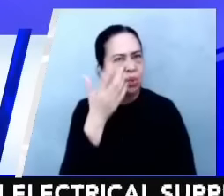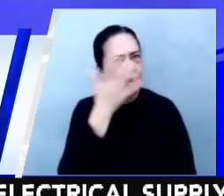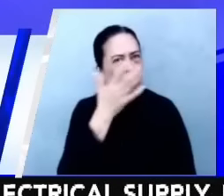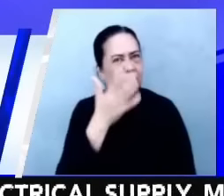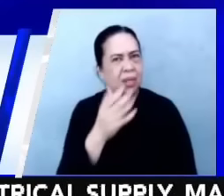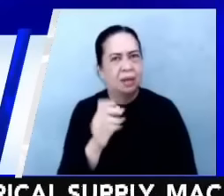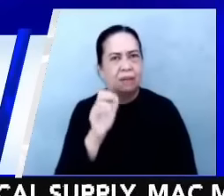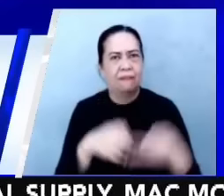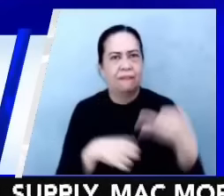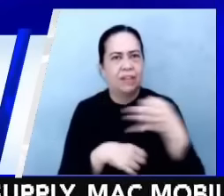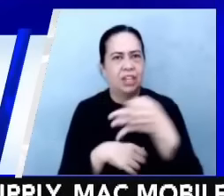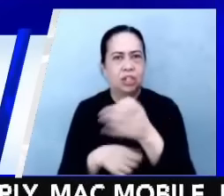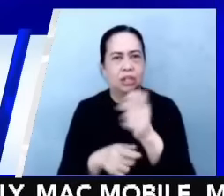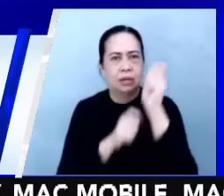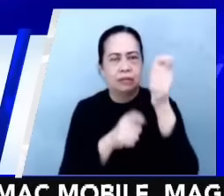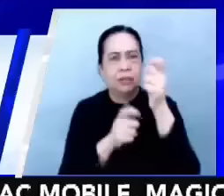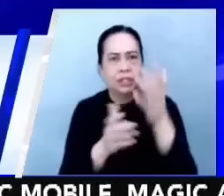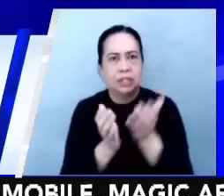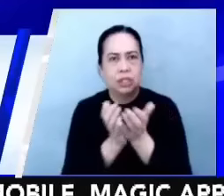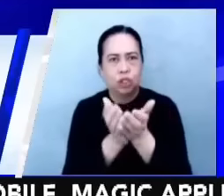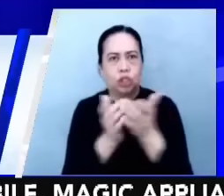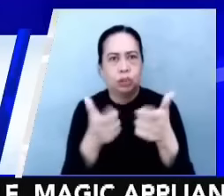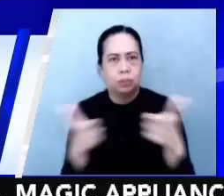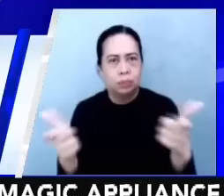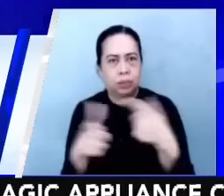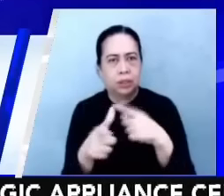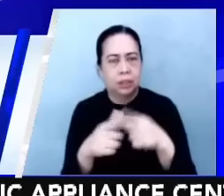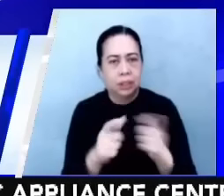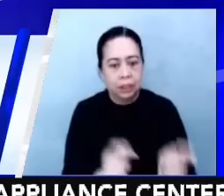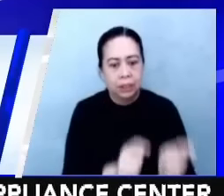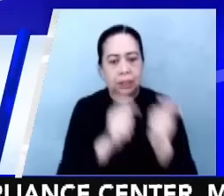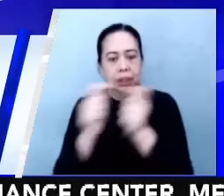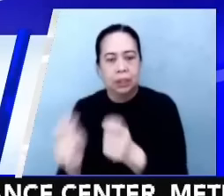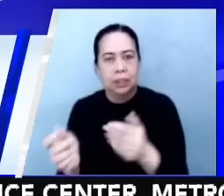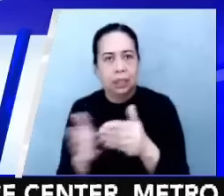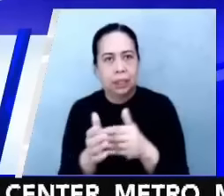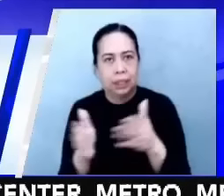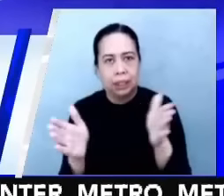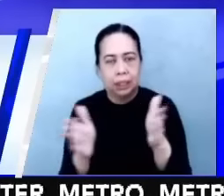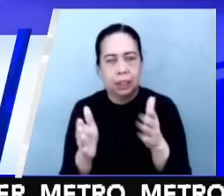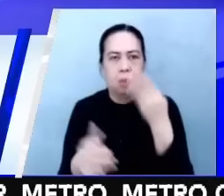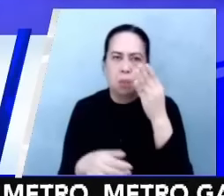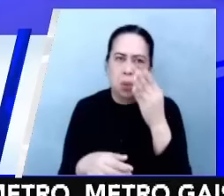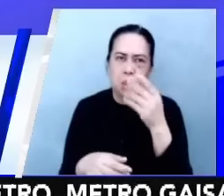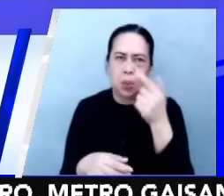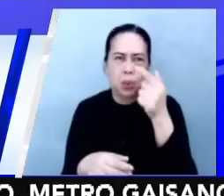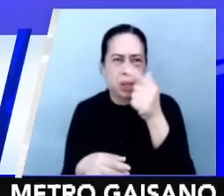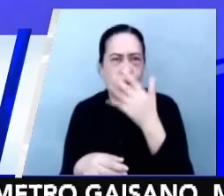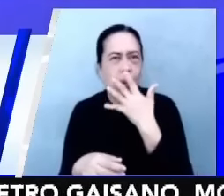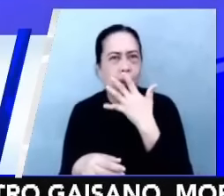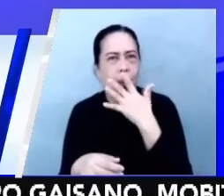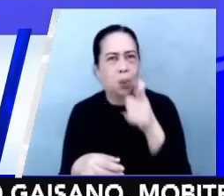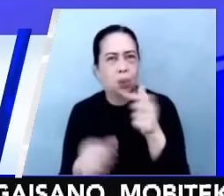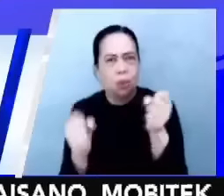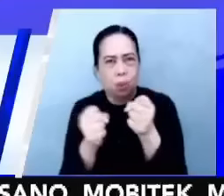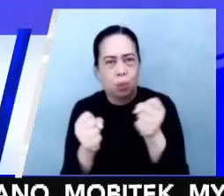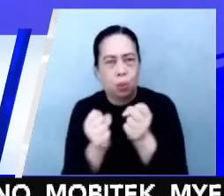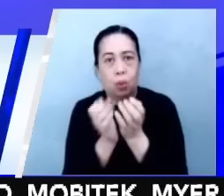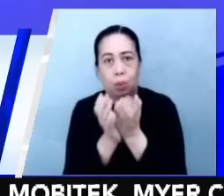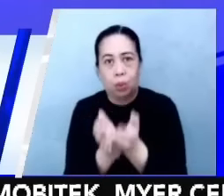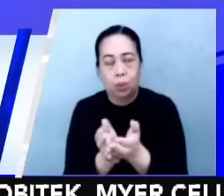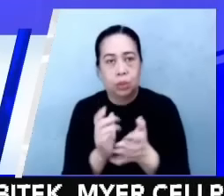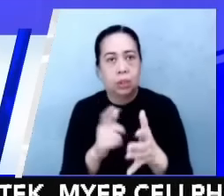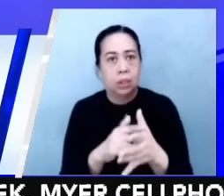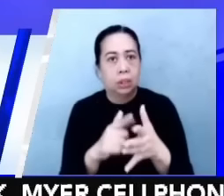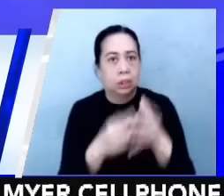tapos lumipat na naman sa isang maliit na barko na kulay blue or Green Daw well according to information na nakuha